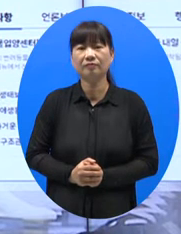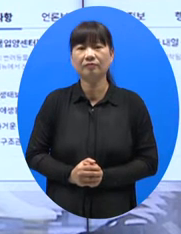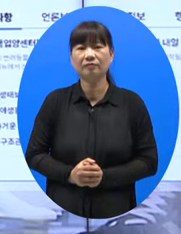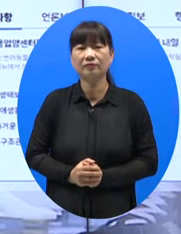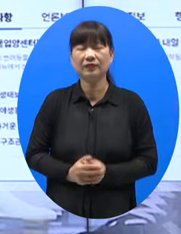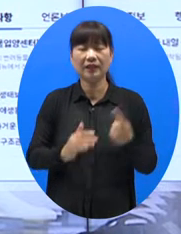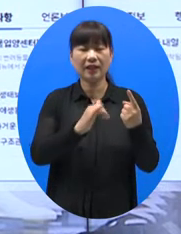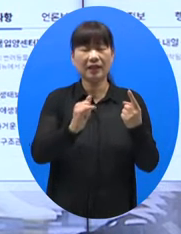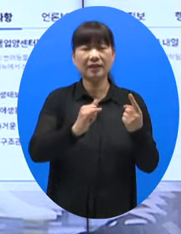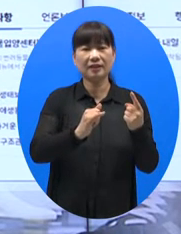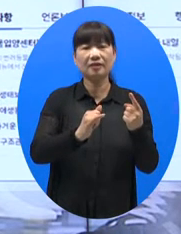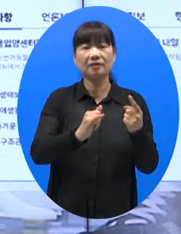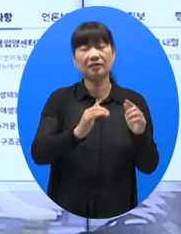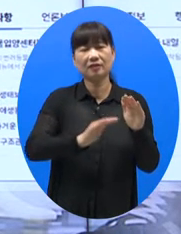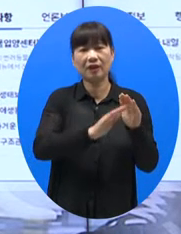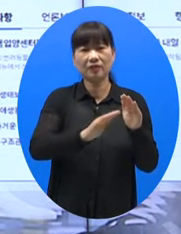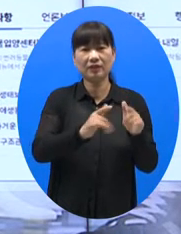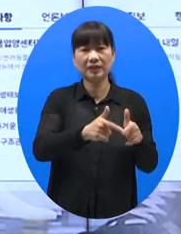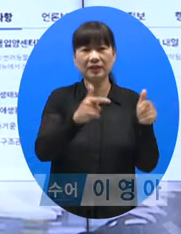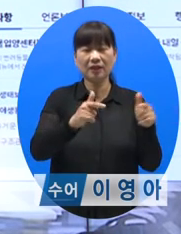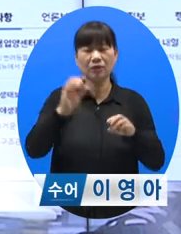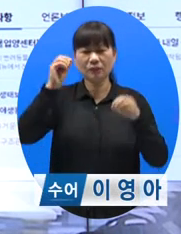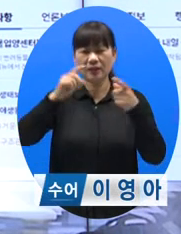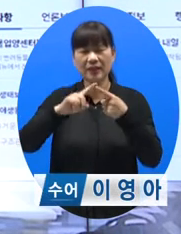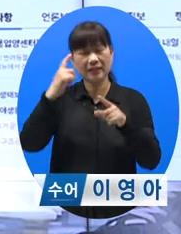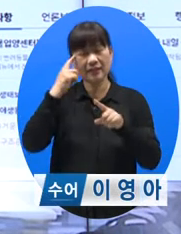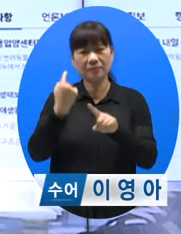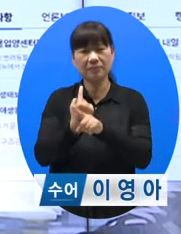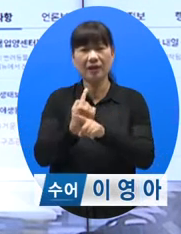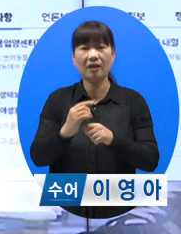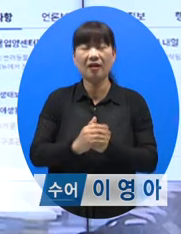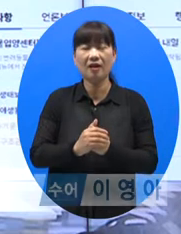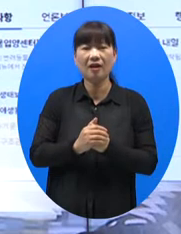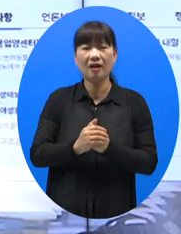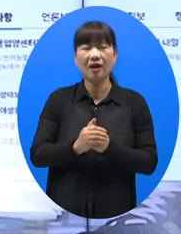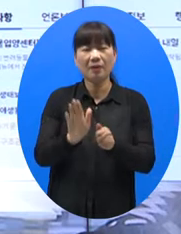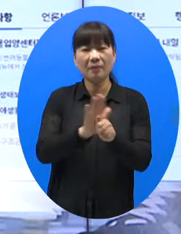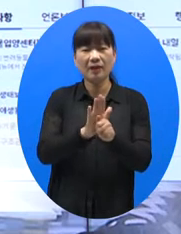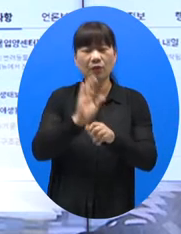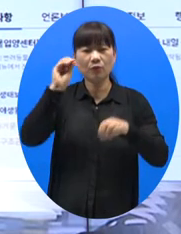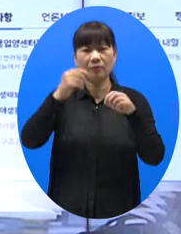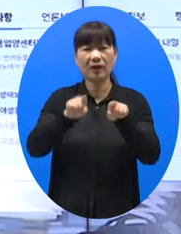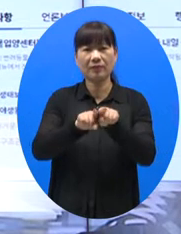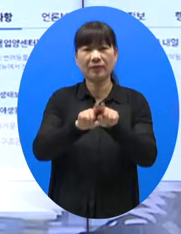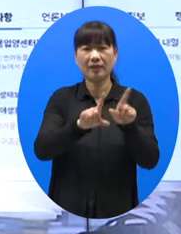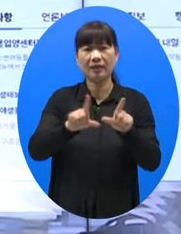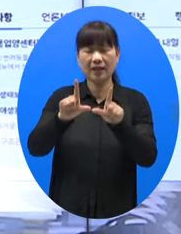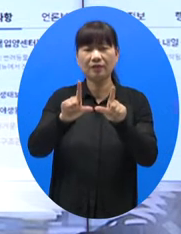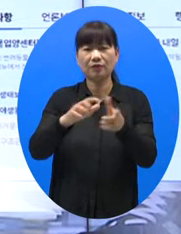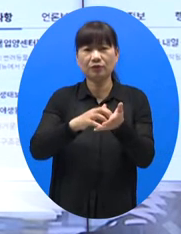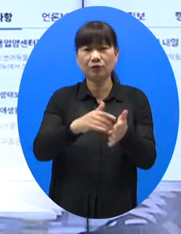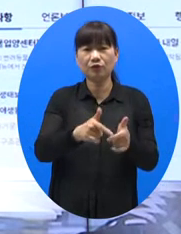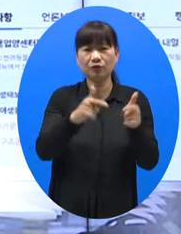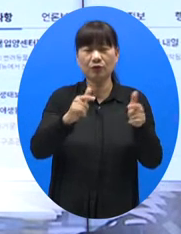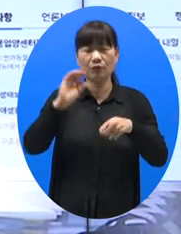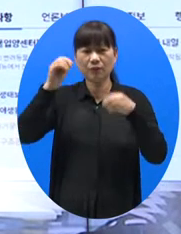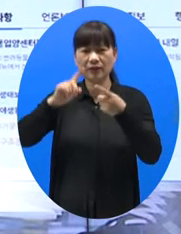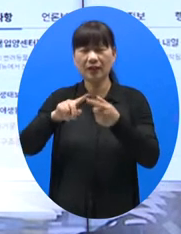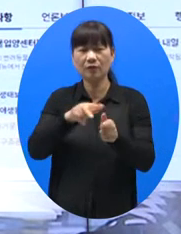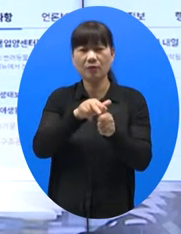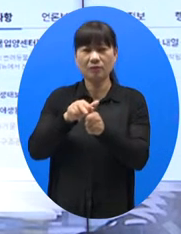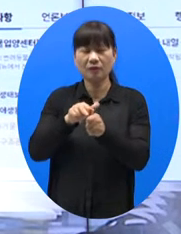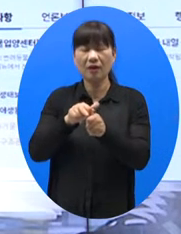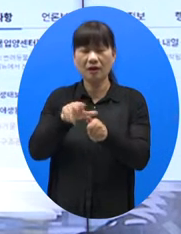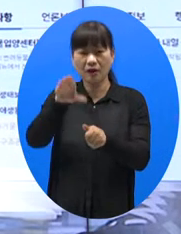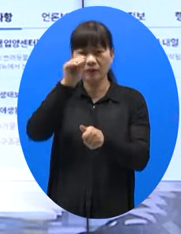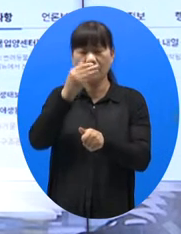1인 가구의 증가와 동물에 대한 인식 변화로 반려동물과 함께 사는 인구가 매년 늘어나고 있죠 동물에 대한 정보를 한 눈에 확인할